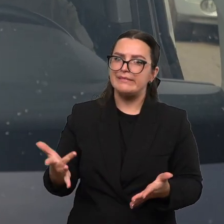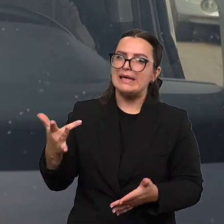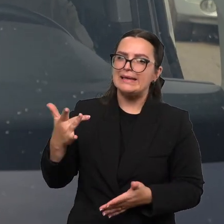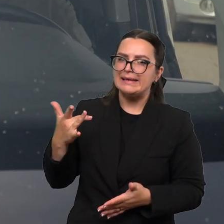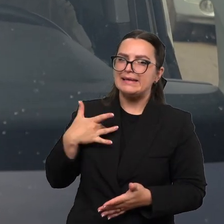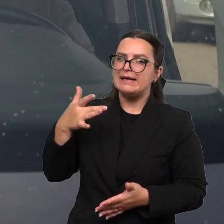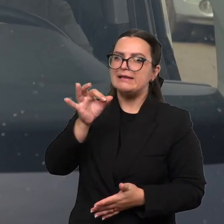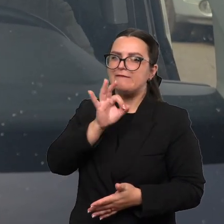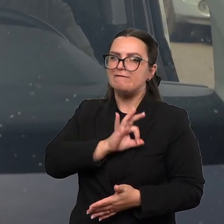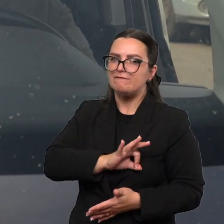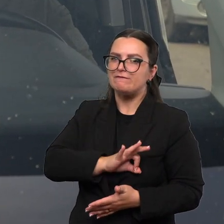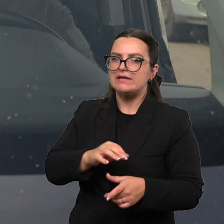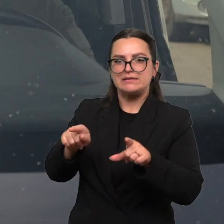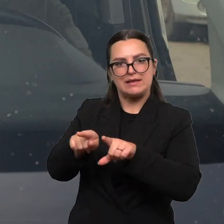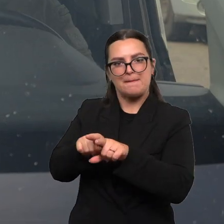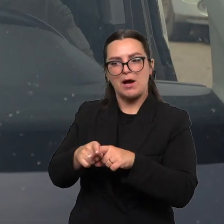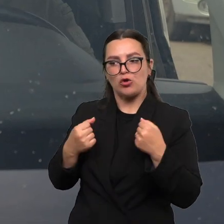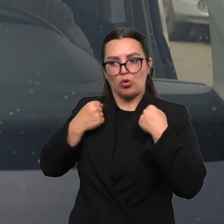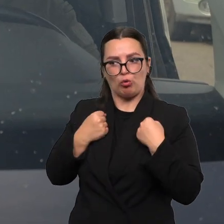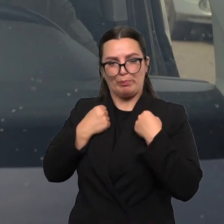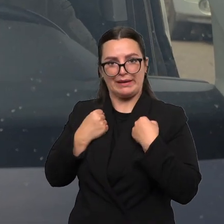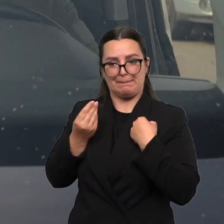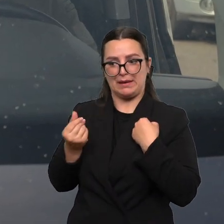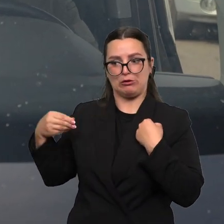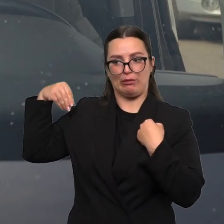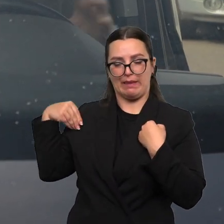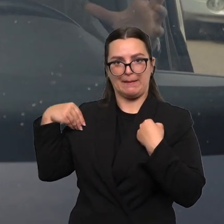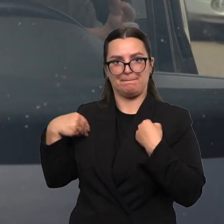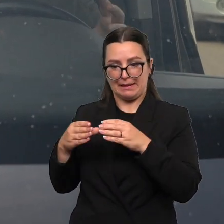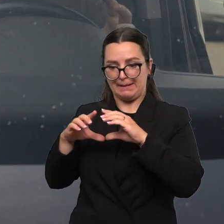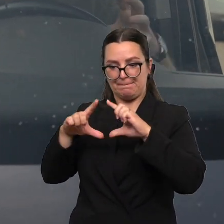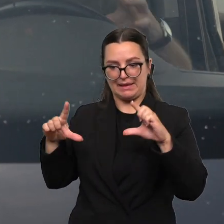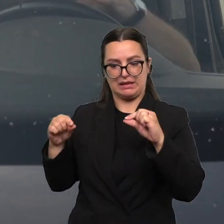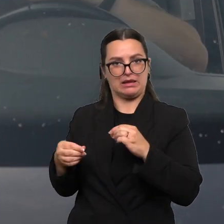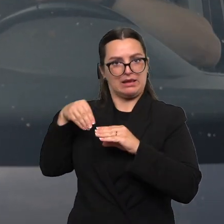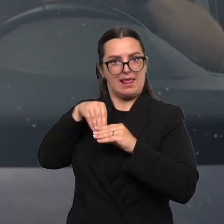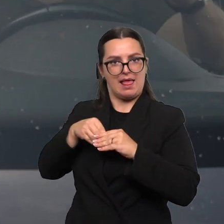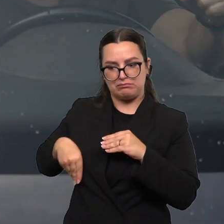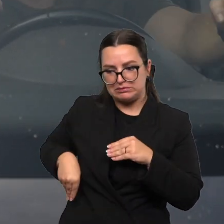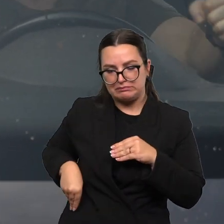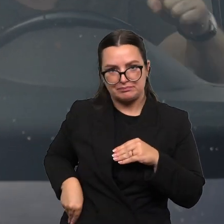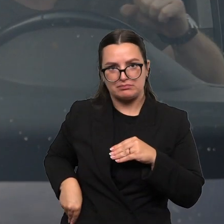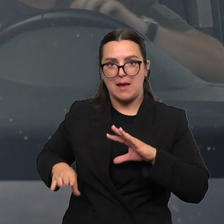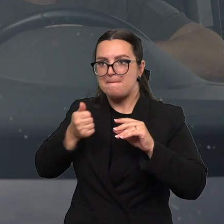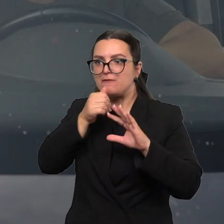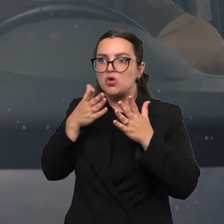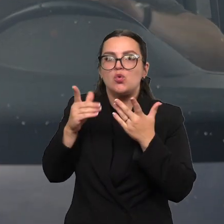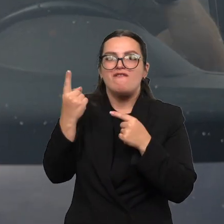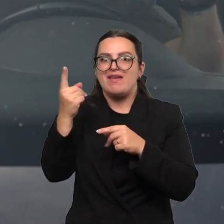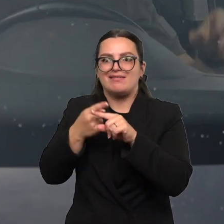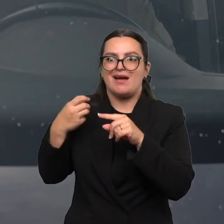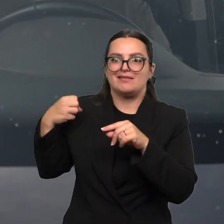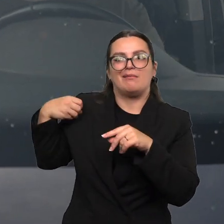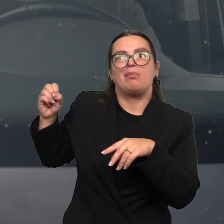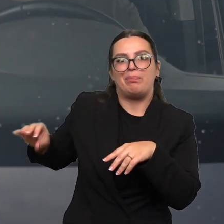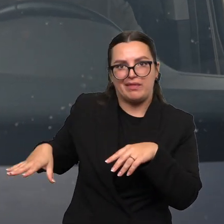galbūt verta turėti kai ką kuprinytei, kai ką piniginiai, toj velniavoj, kai jeigu kažko netektum, kad na